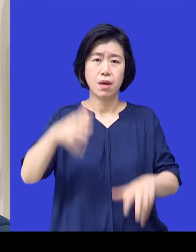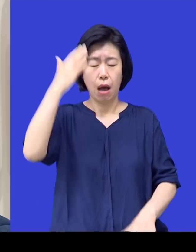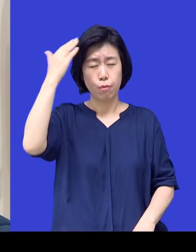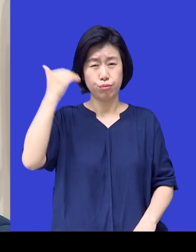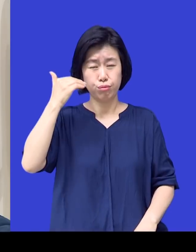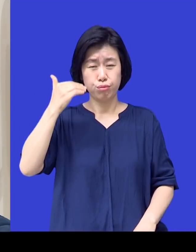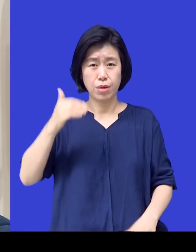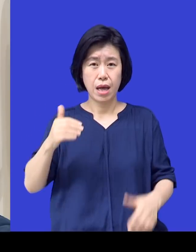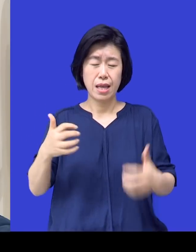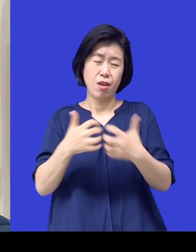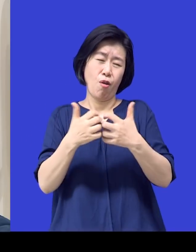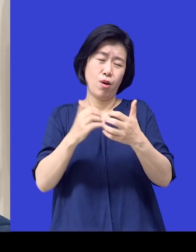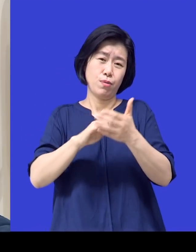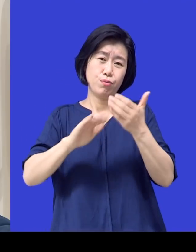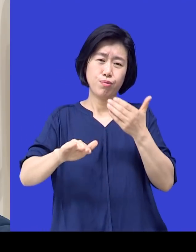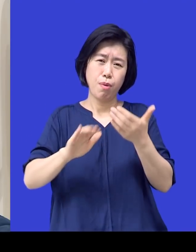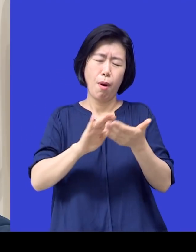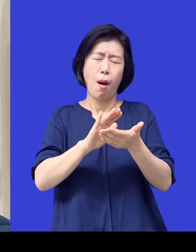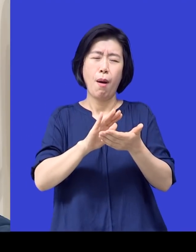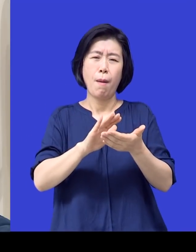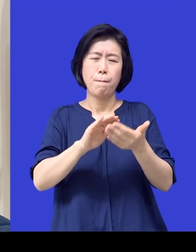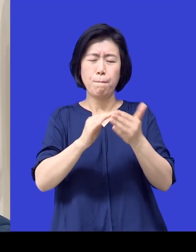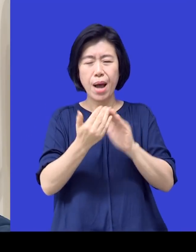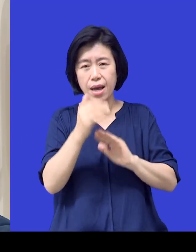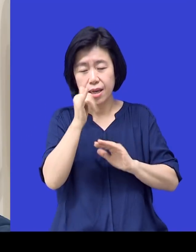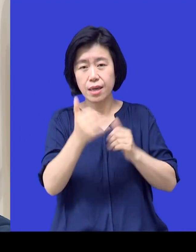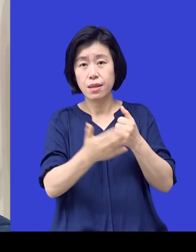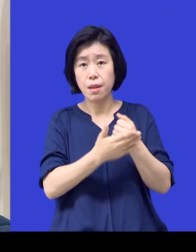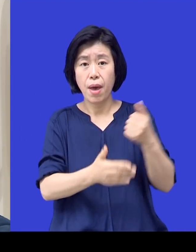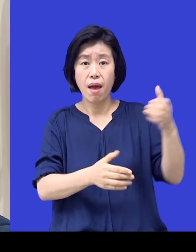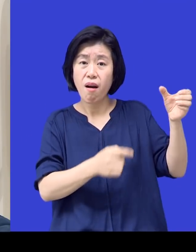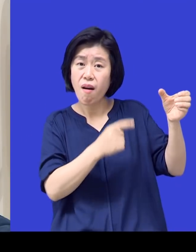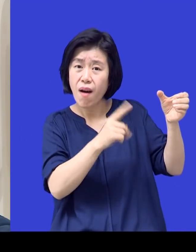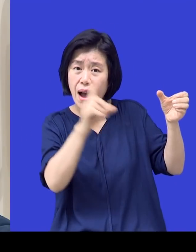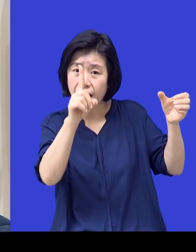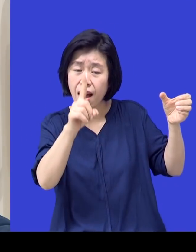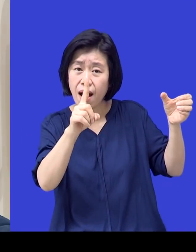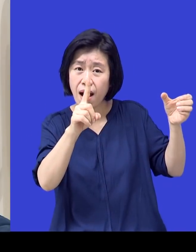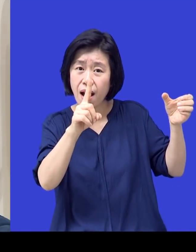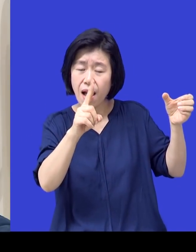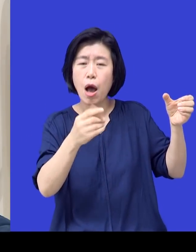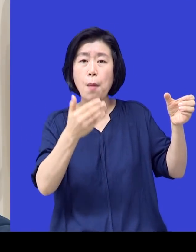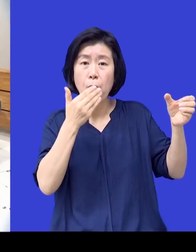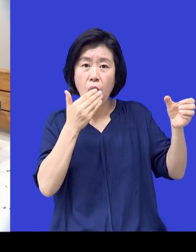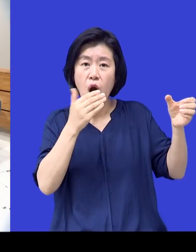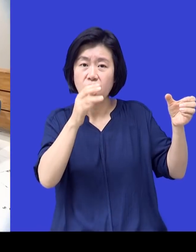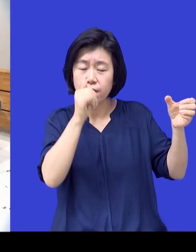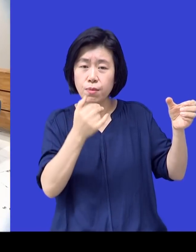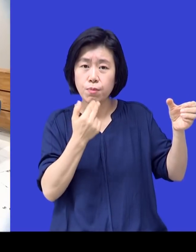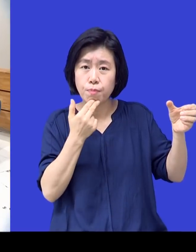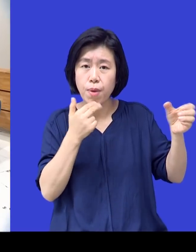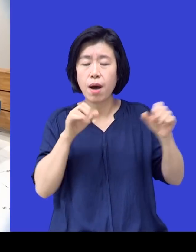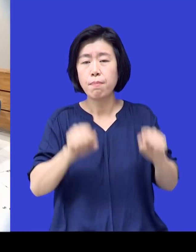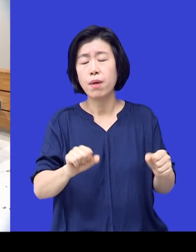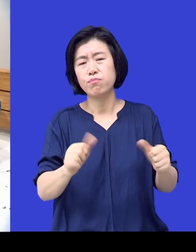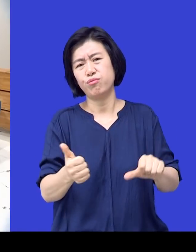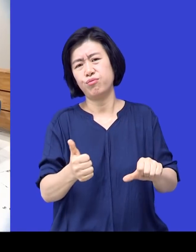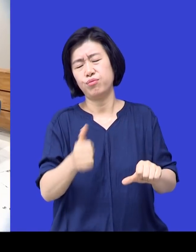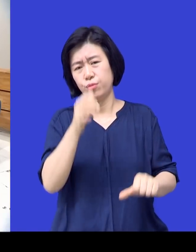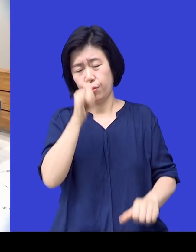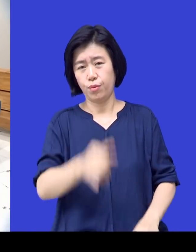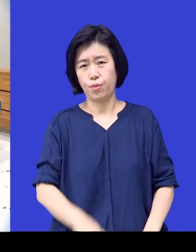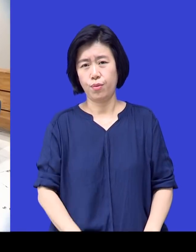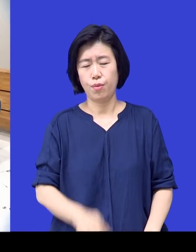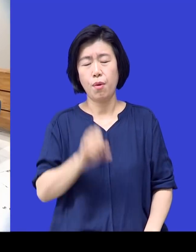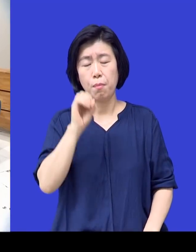아이들이라고. 그래서 몰라서 그런 말을 그럼요. 많이들 하고 계시는 것을 맞습니다. 알고 있어요, 저도. 네. 우리